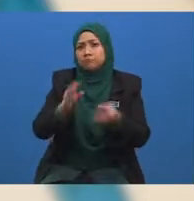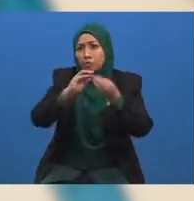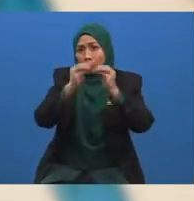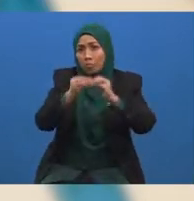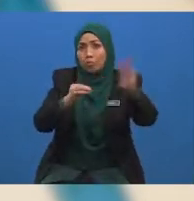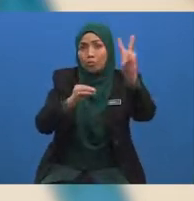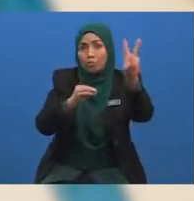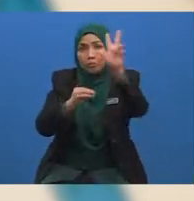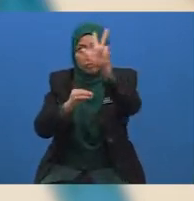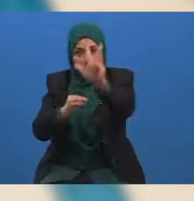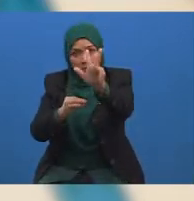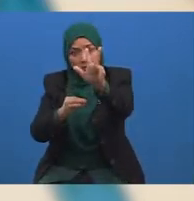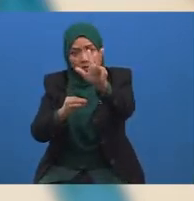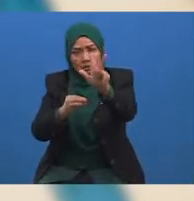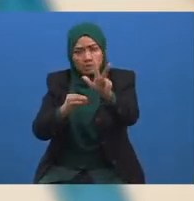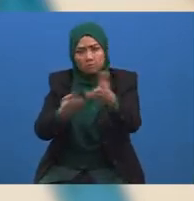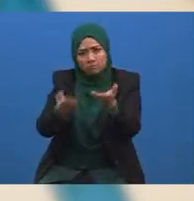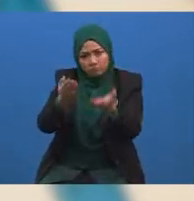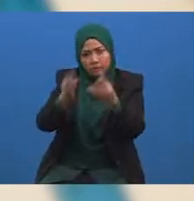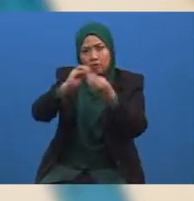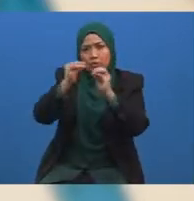23 ialah nombor perdana?